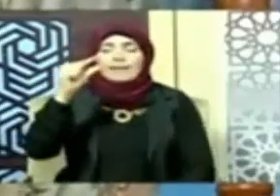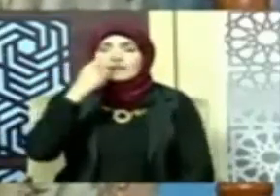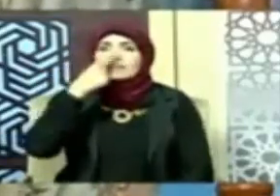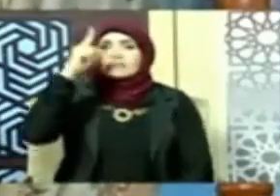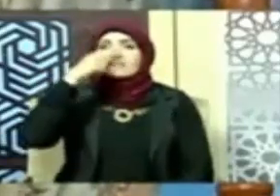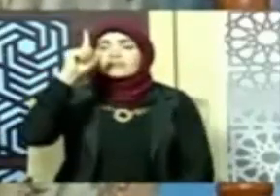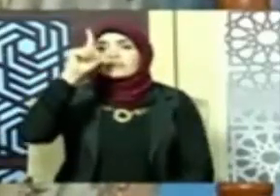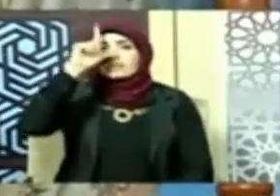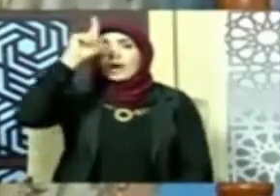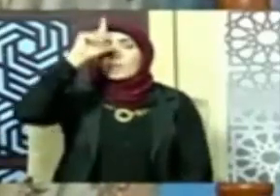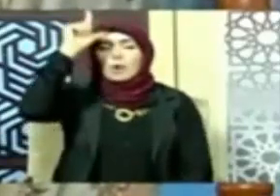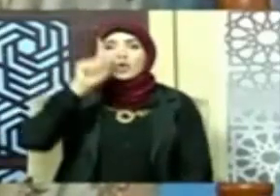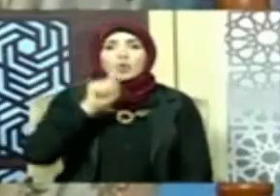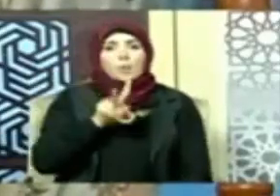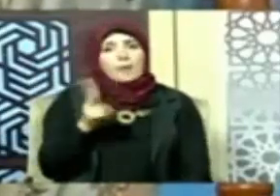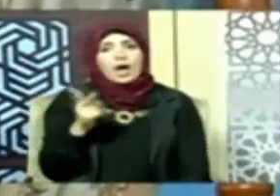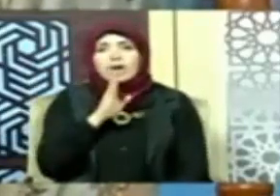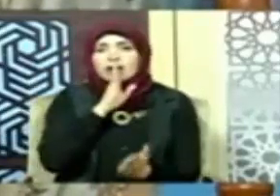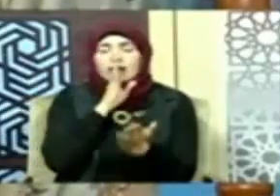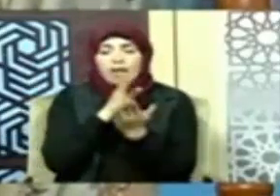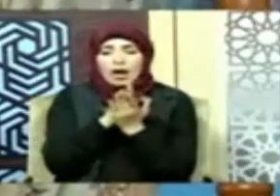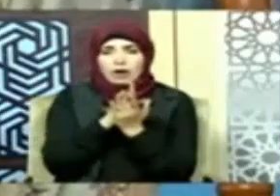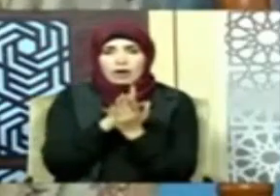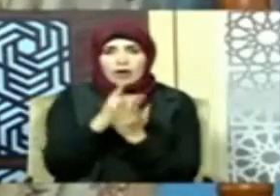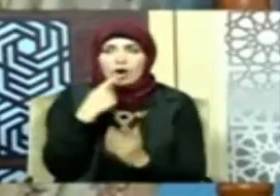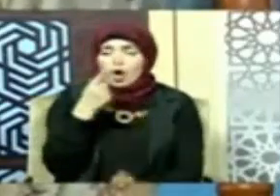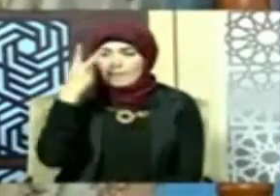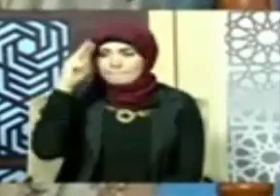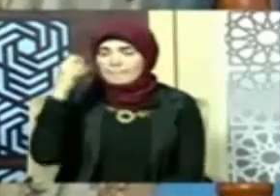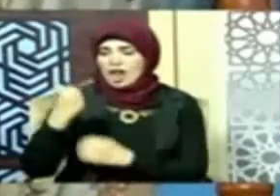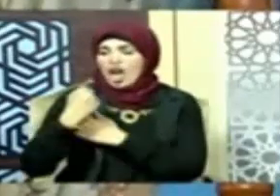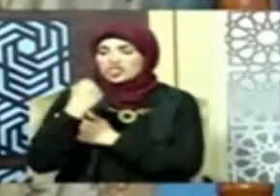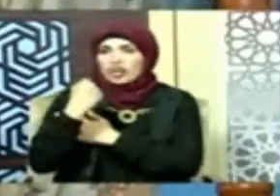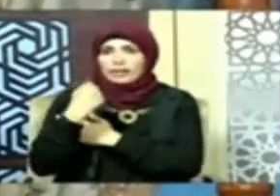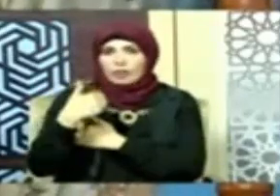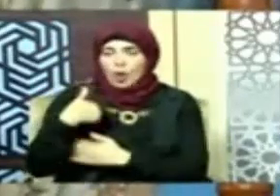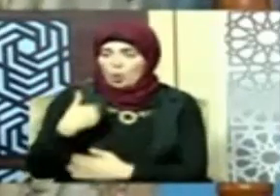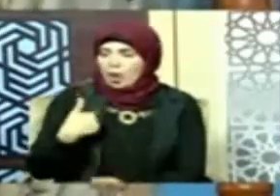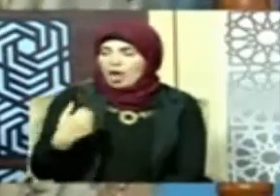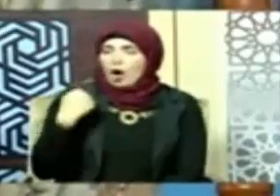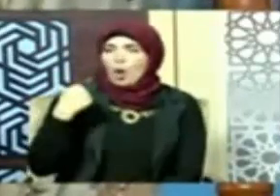وقالوا من أشد منا قوة،